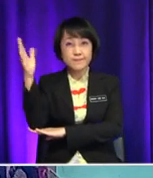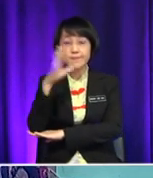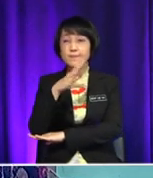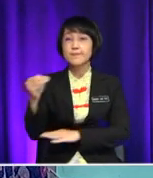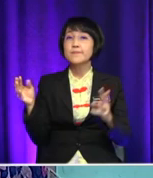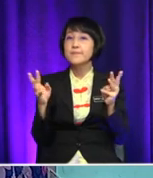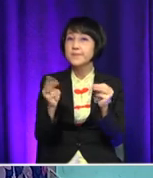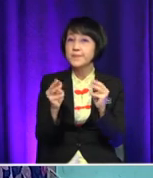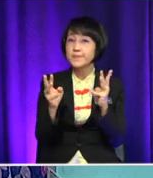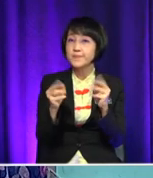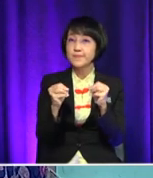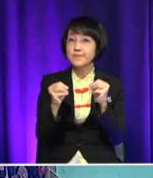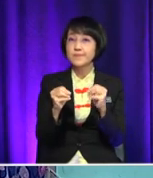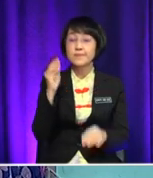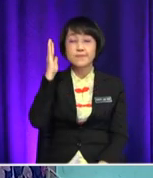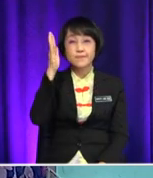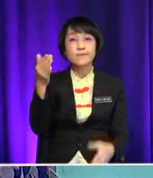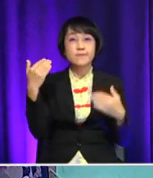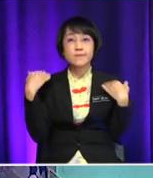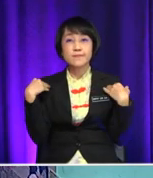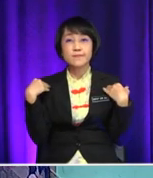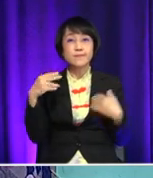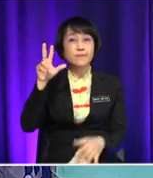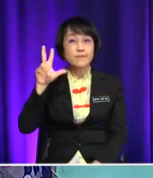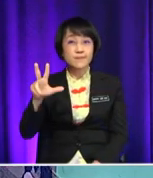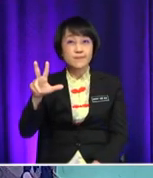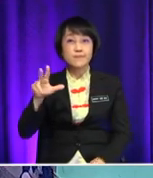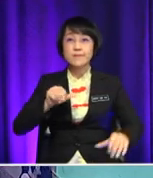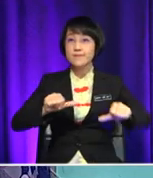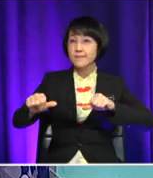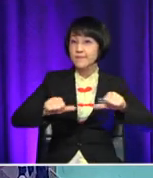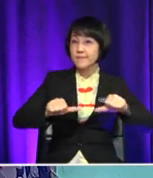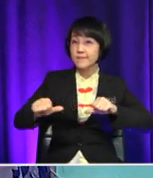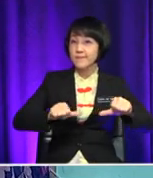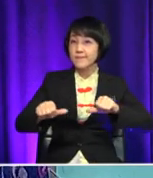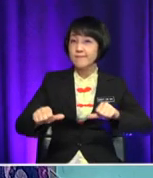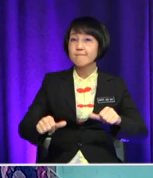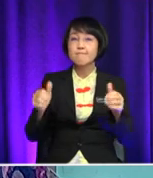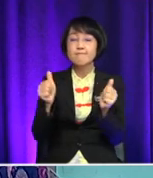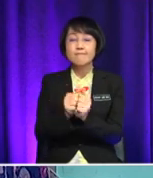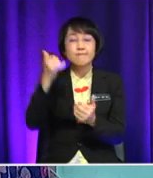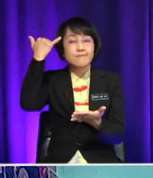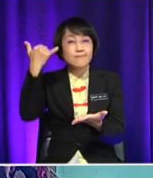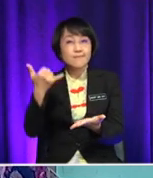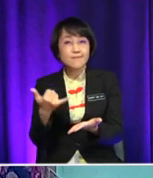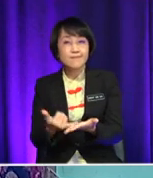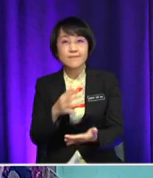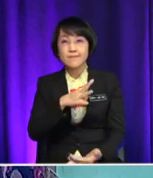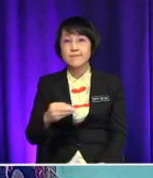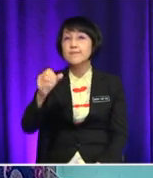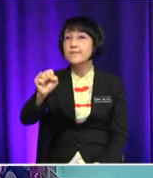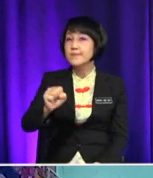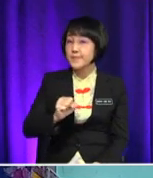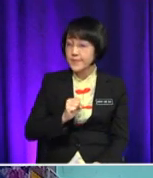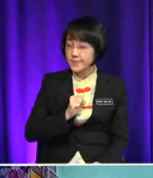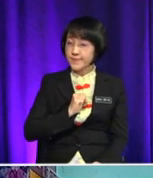forem maknanya akan ada tiga ya dengan yakin secara bertahta Susila